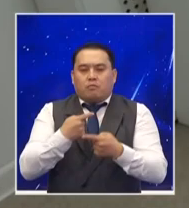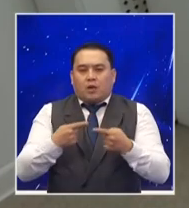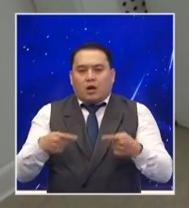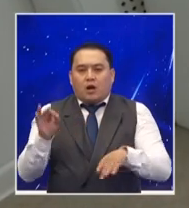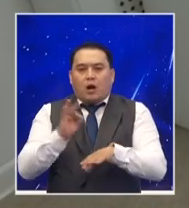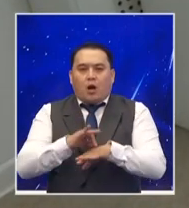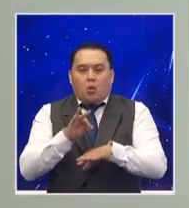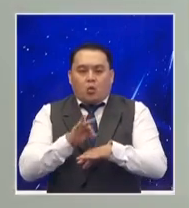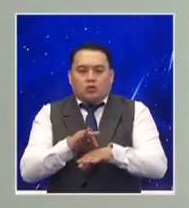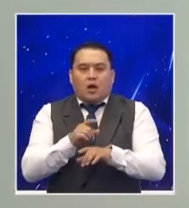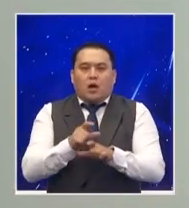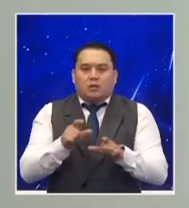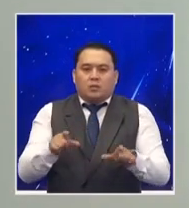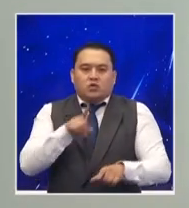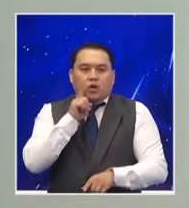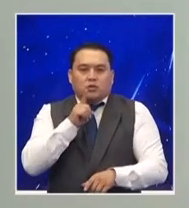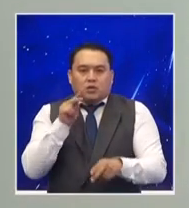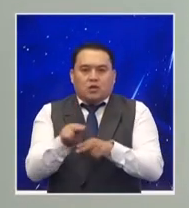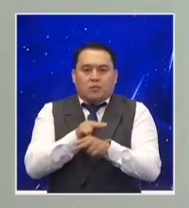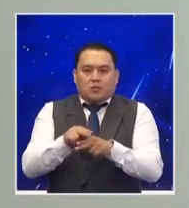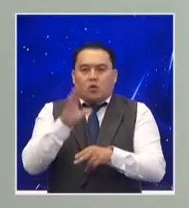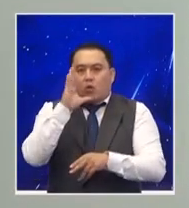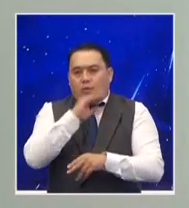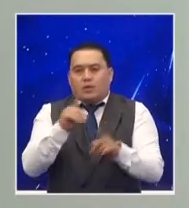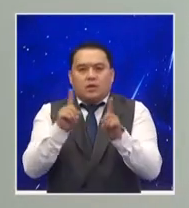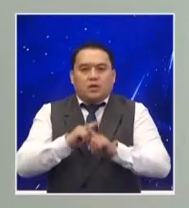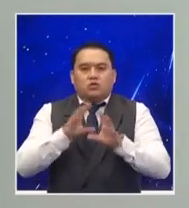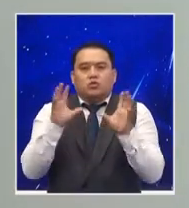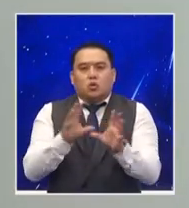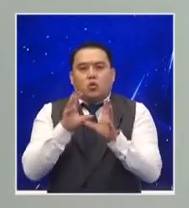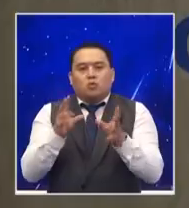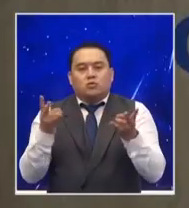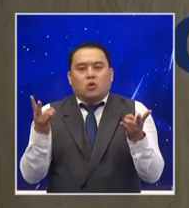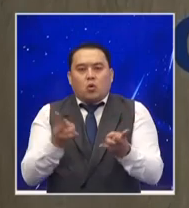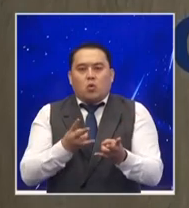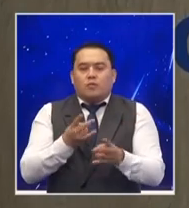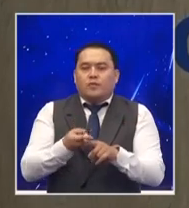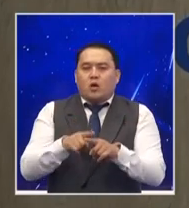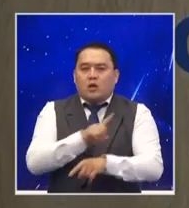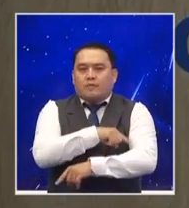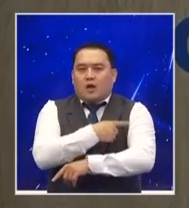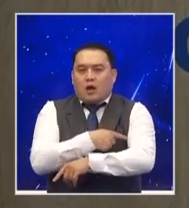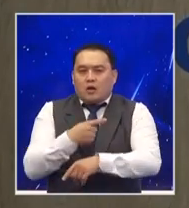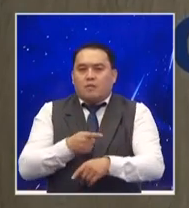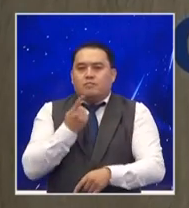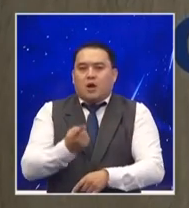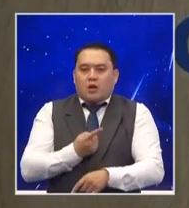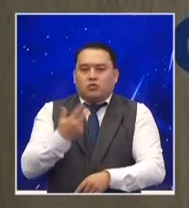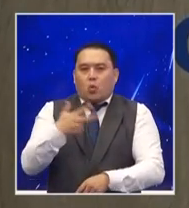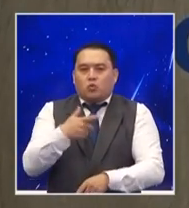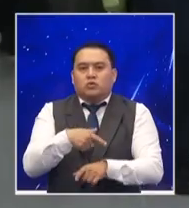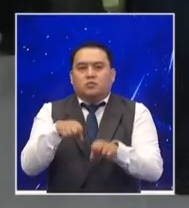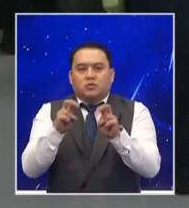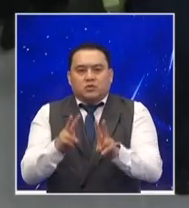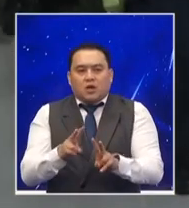жүйке ауруларына шалдыққан жасөспірімдер емделеді. Ерекше күтімді қажет ететіндерге Нұрсұлтандағы емханада тәжірибесін арттырған 30-ға жуық